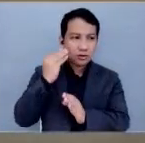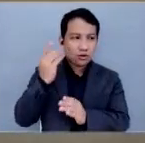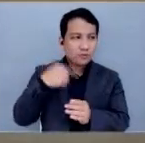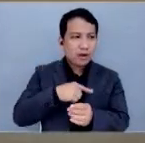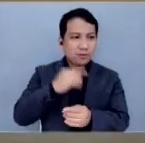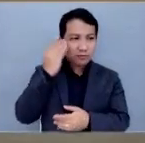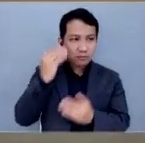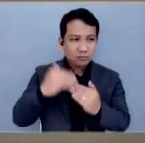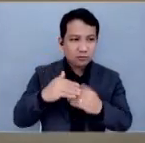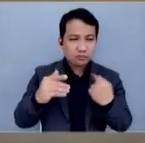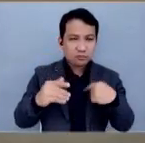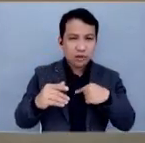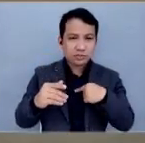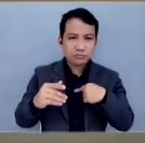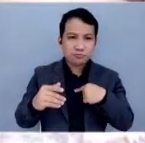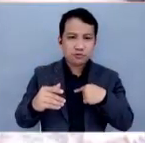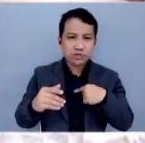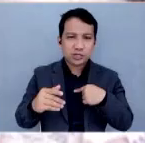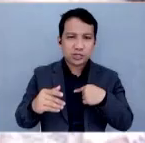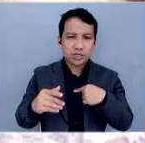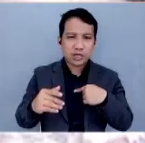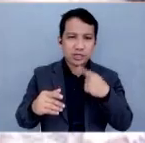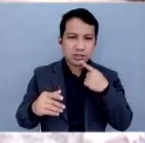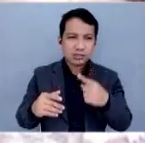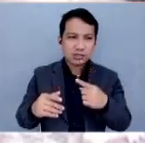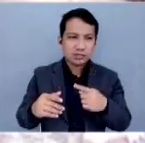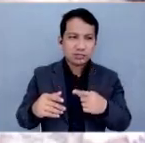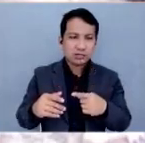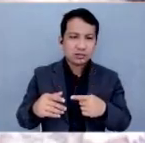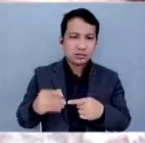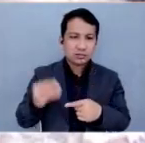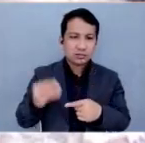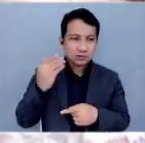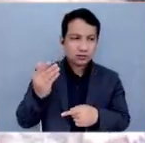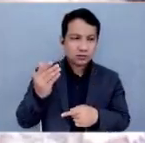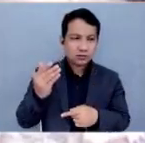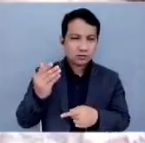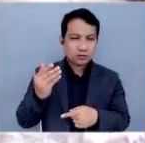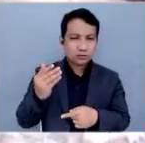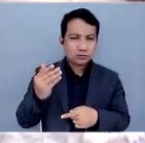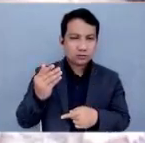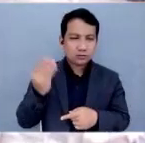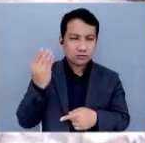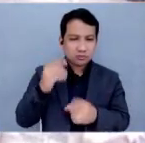tutol dito sa pangambang baka bumaha ng imported rice sa merkado.